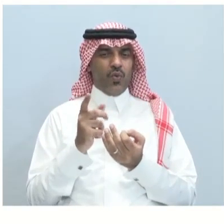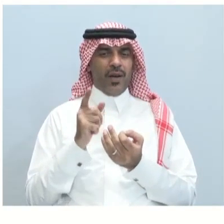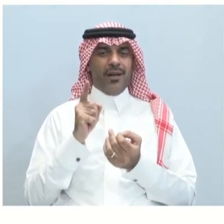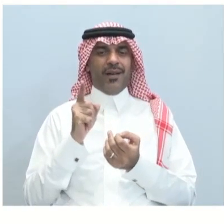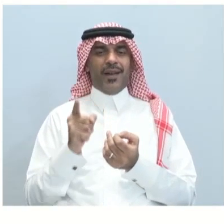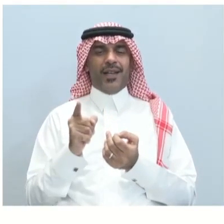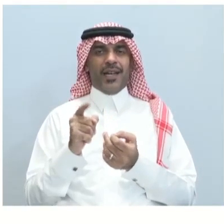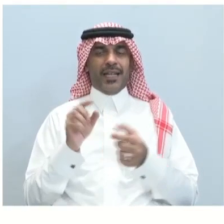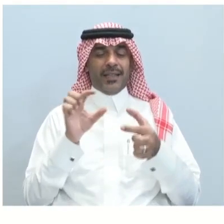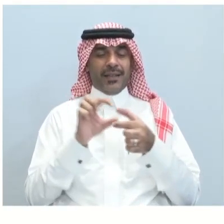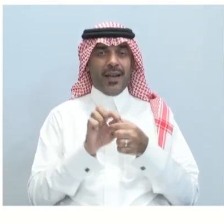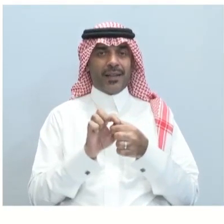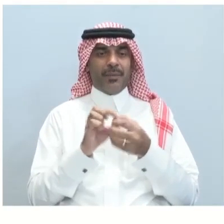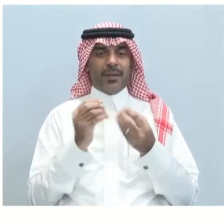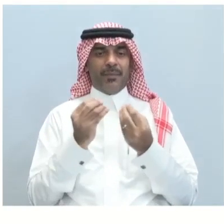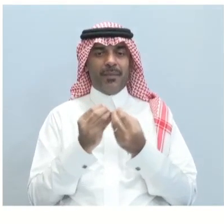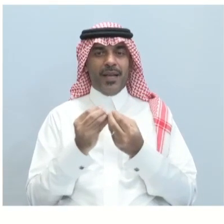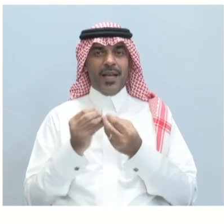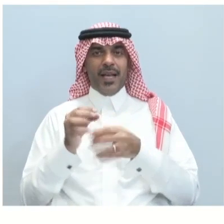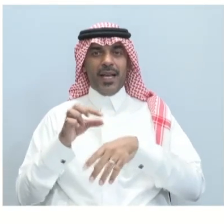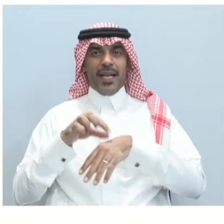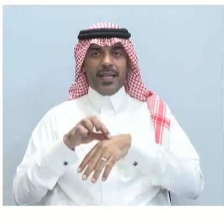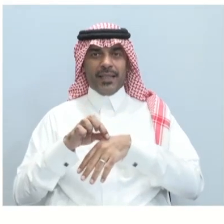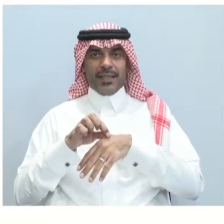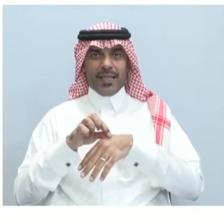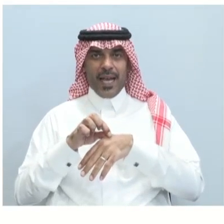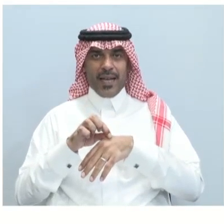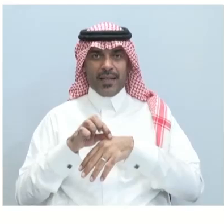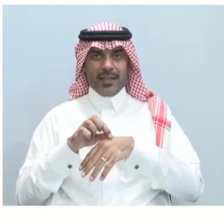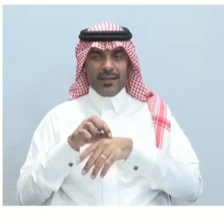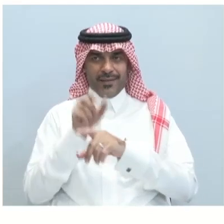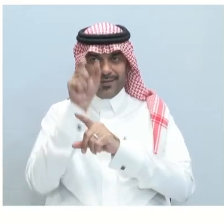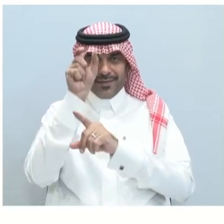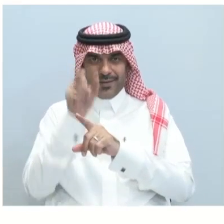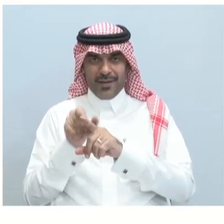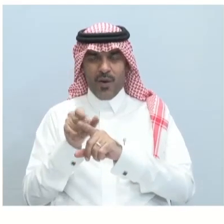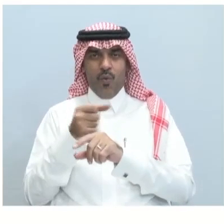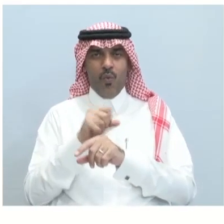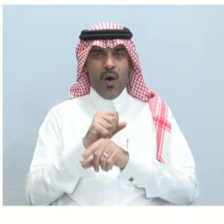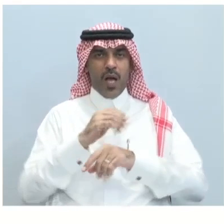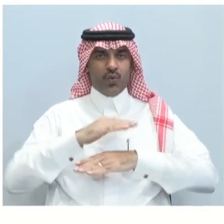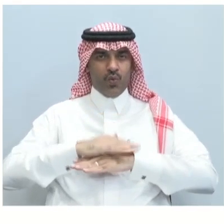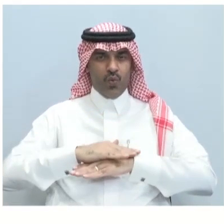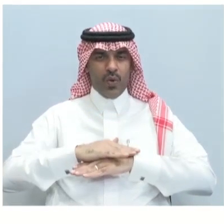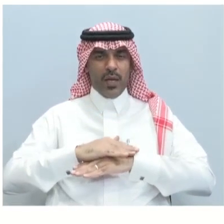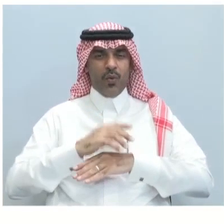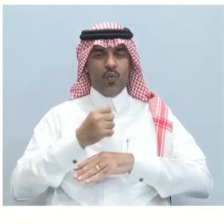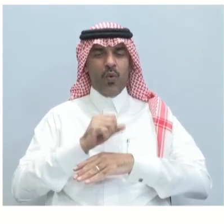الدراسات الاجتماعيه هي الدراسات التي ترتبط بالانسان وسلوكه